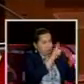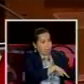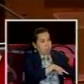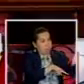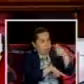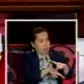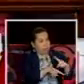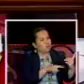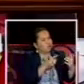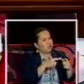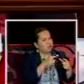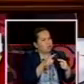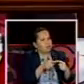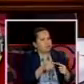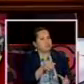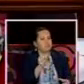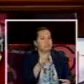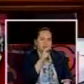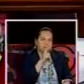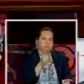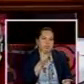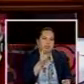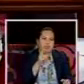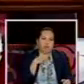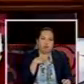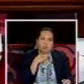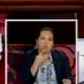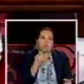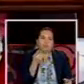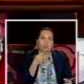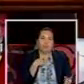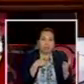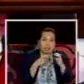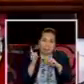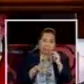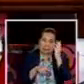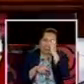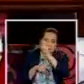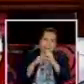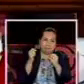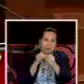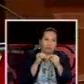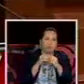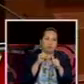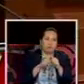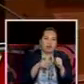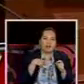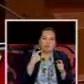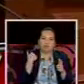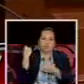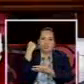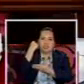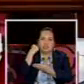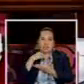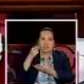Hindi, katulad doon ang sinabi ko, sinabi ho na the Secretary General will be here to administer the